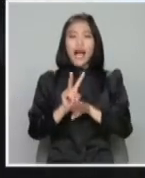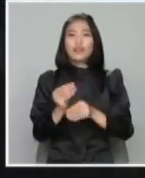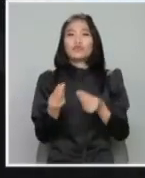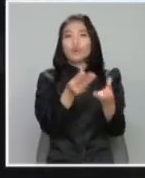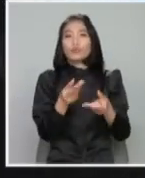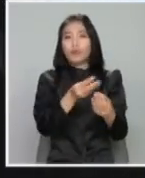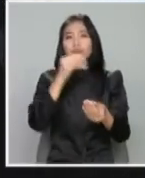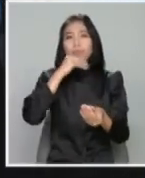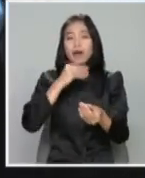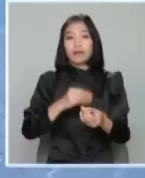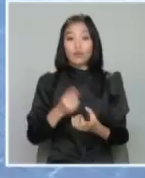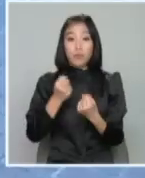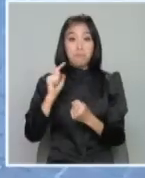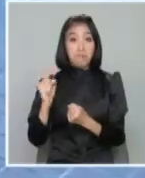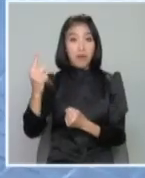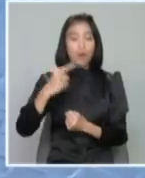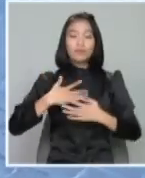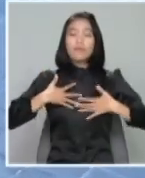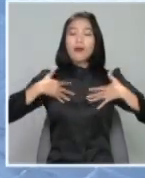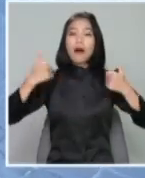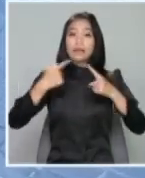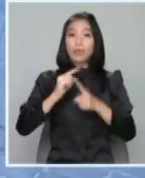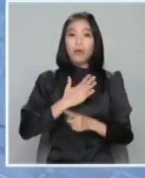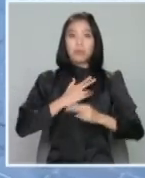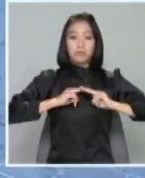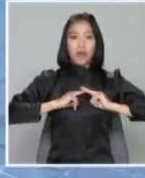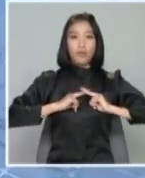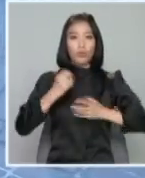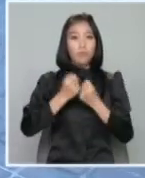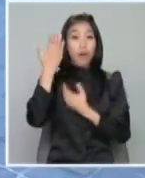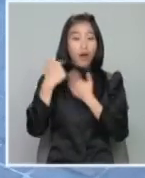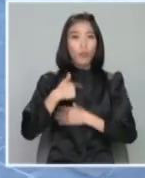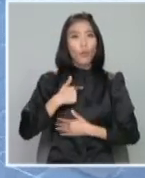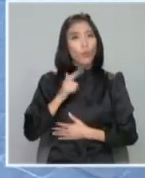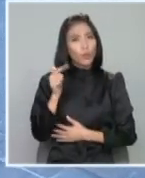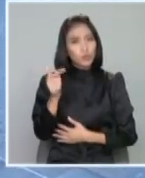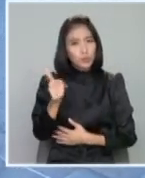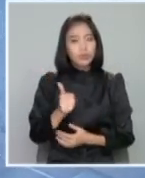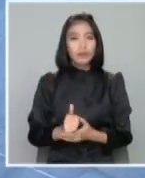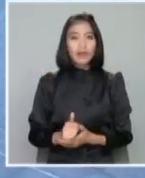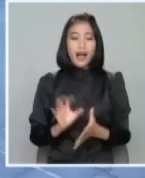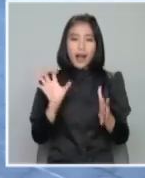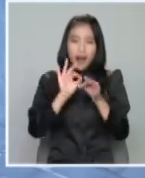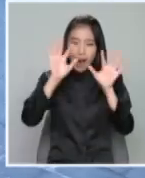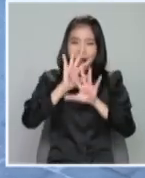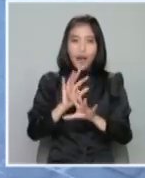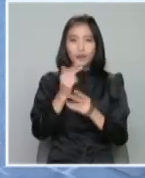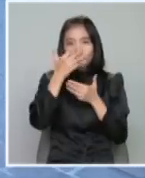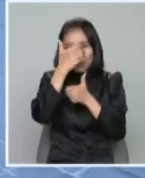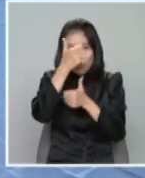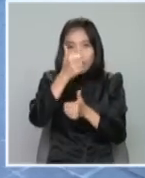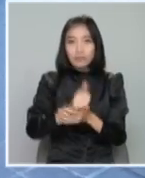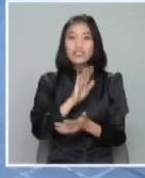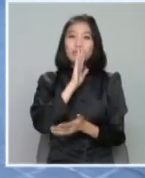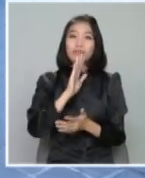ะขับสบายแต่สำหรับเธอนั้นรถโบราณมีเรื่องราวและเสน่ห์มากกว่าที่แม้ว่าวันหนึ่งจะไม่ได้ใช้แต่เธอก็จะไม่